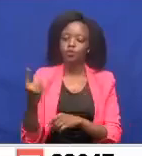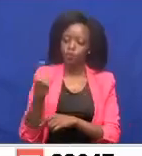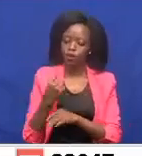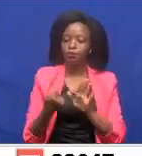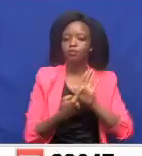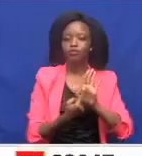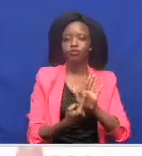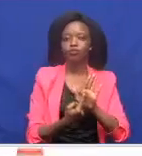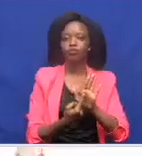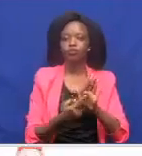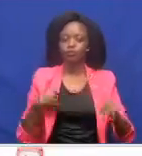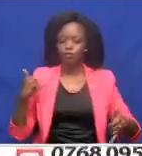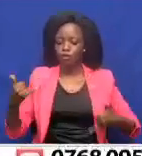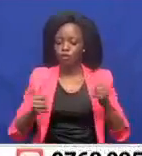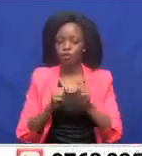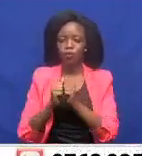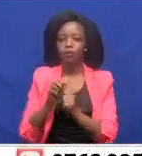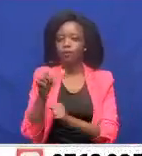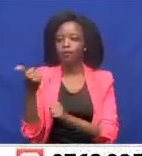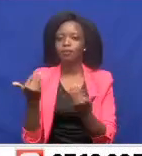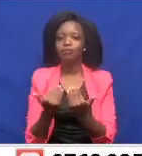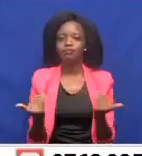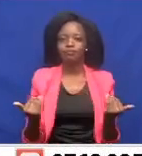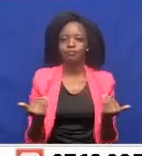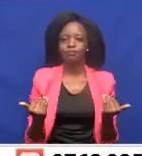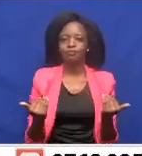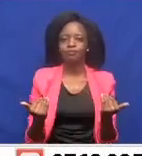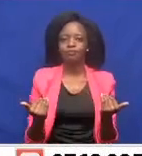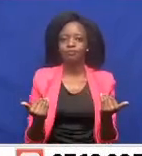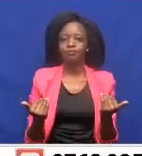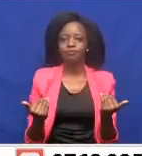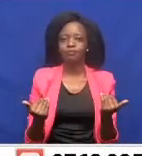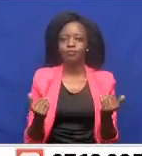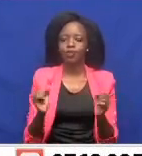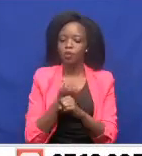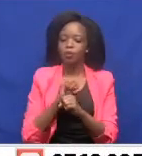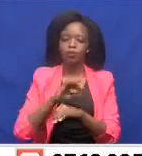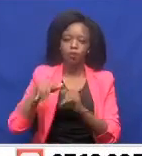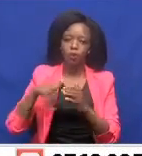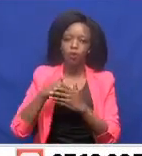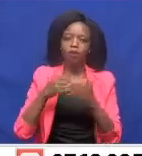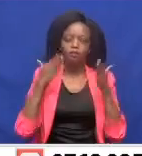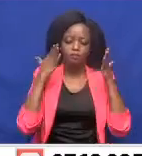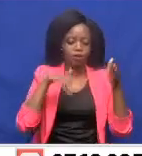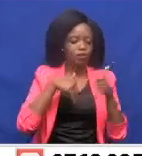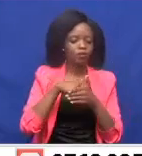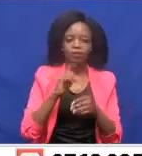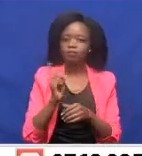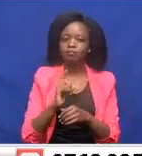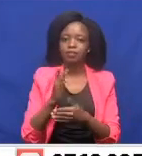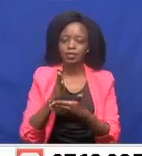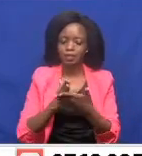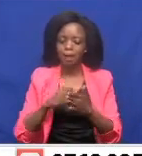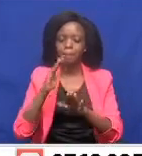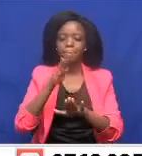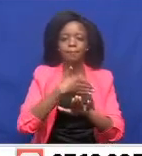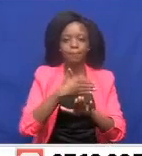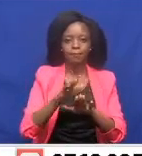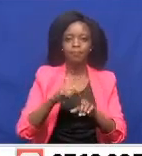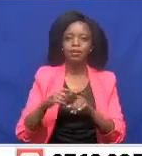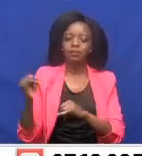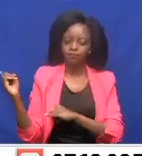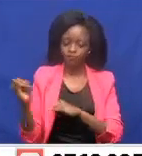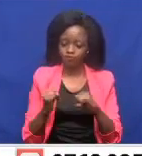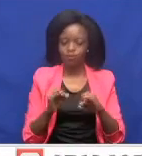showcase, kama ujibambe na watoto wenzako. Sababu hawezi kwa tumebarikiwa wote kibolo. Weza kwa wenu wa kuimba. Lakini kama ungie kwa hii